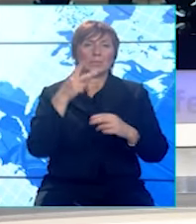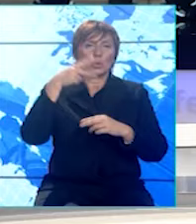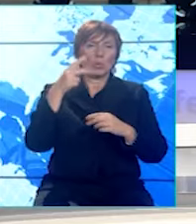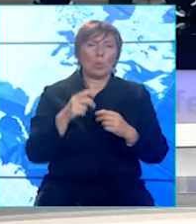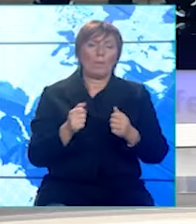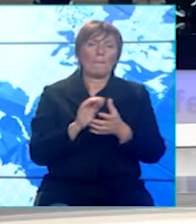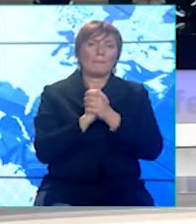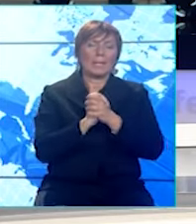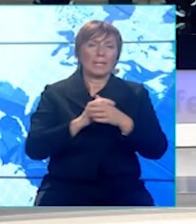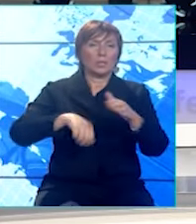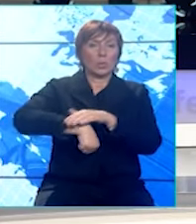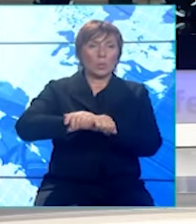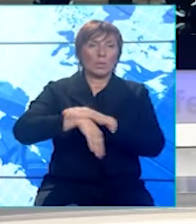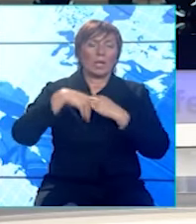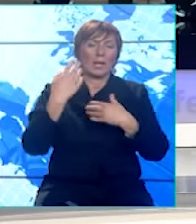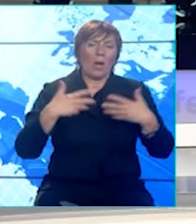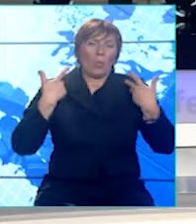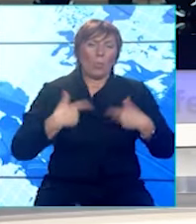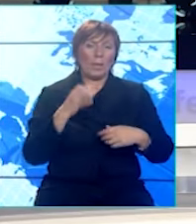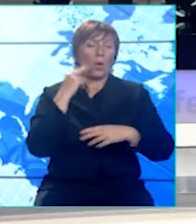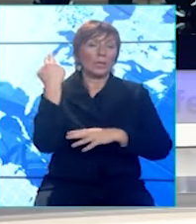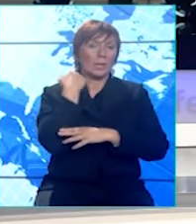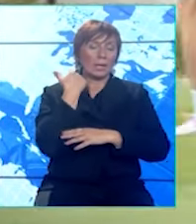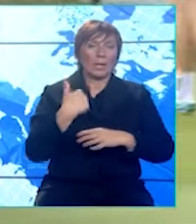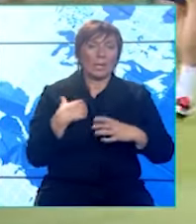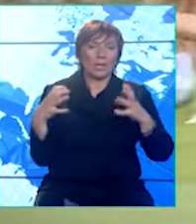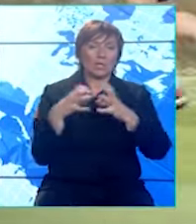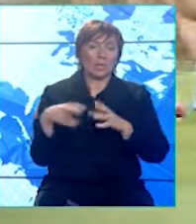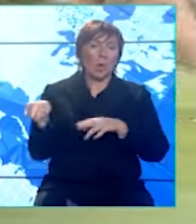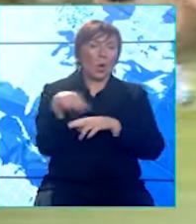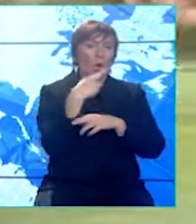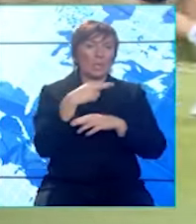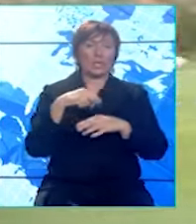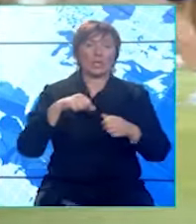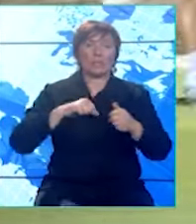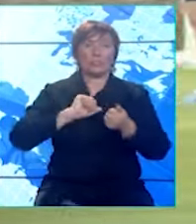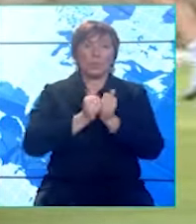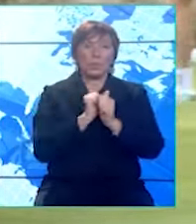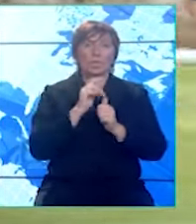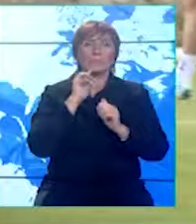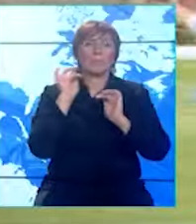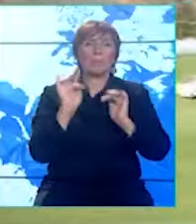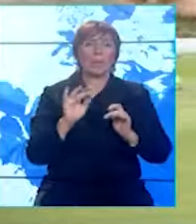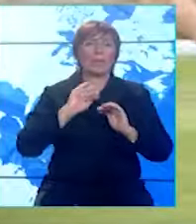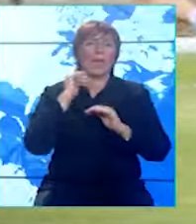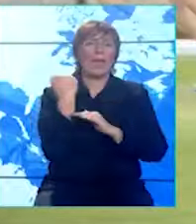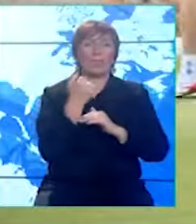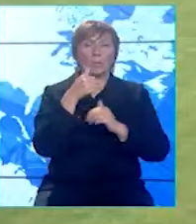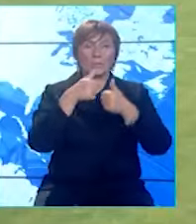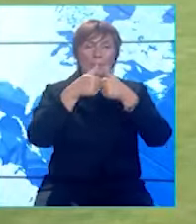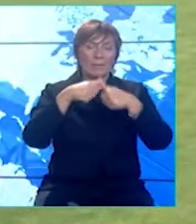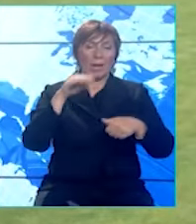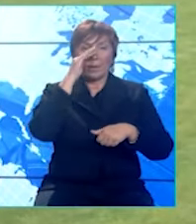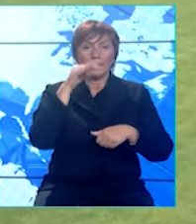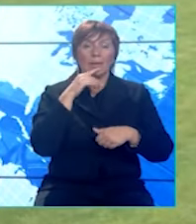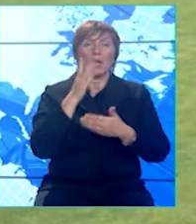prijateljsku utakmicu. Nakon poraza od Engleske, naš tim se polako okreće utakmici protiv aktualnih evropskih prvaka Italijana,